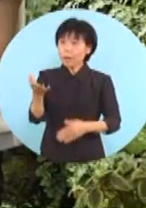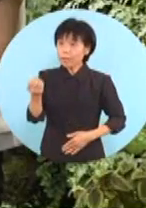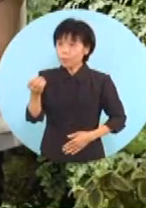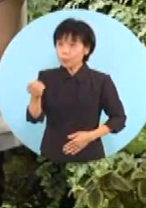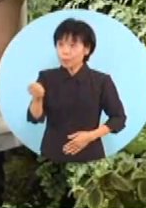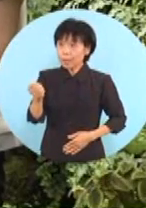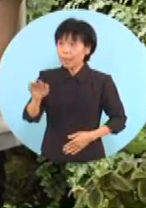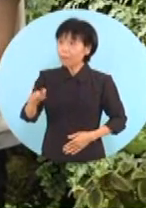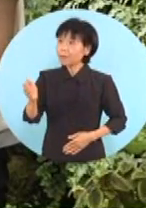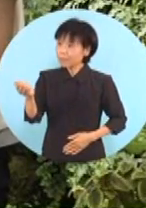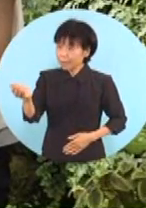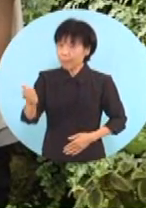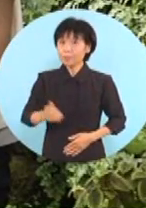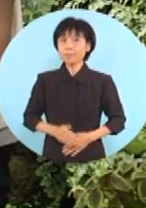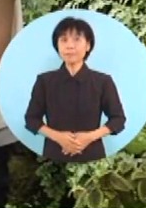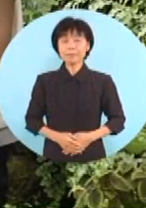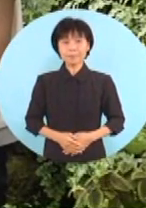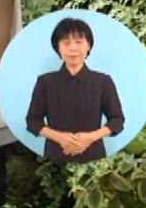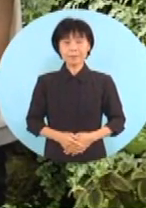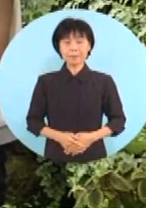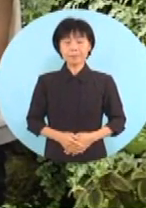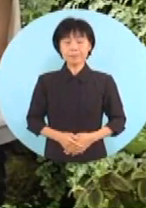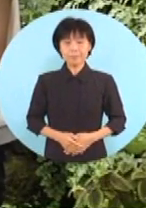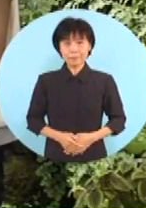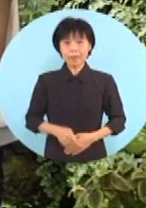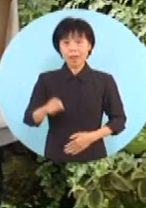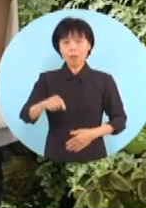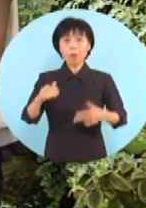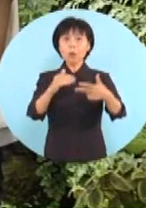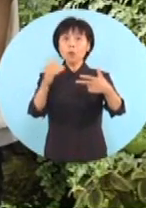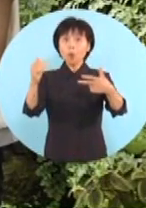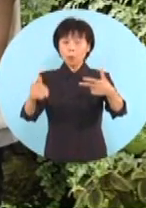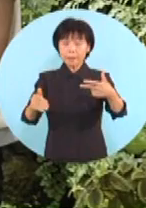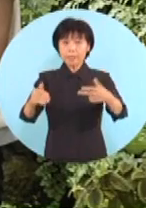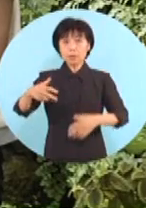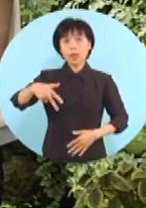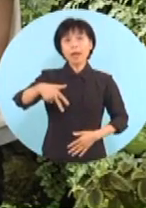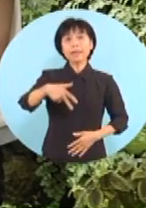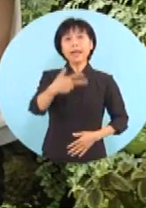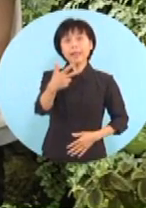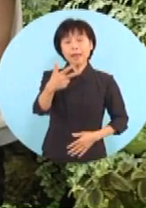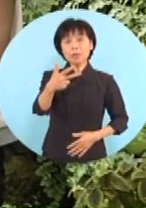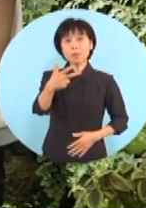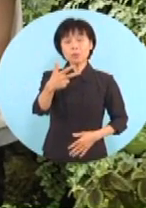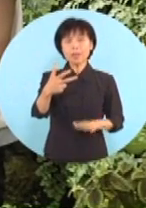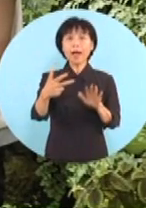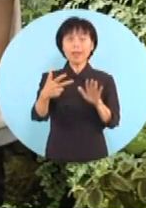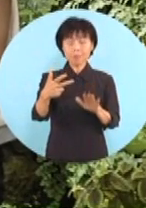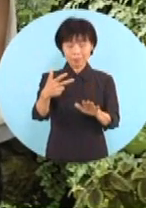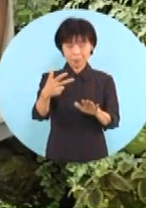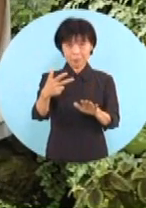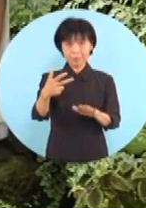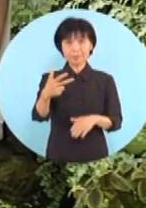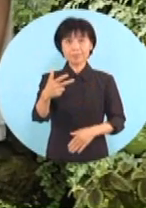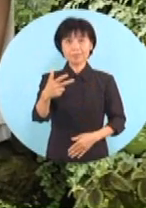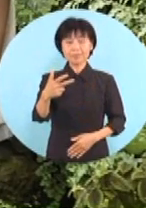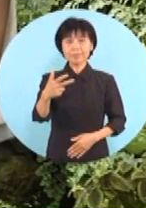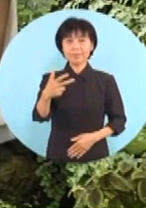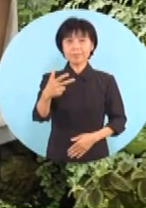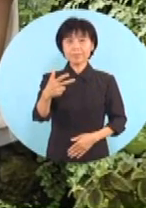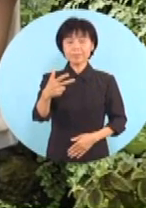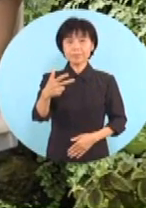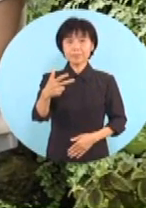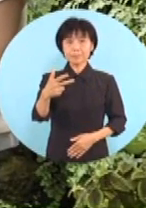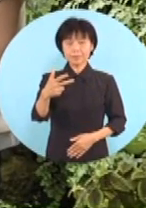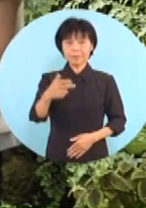が植えられてるんでしょうか。 そうですね、ここに展示してないものを含めますと、約700種植物を持ってるんですけ